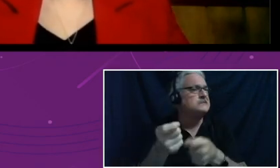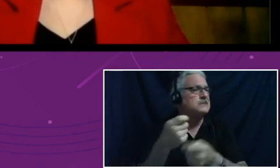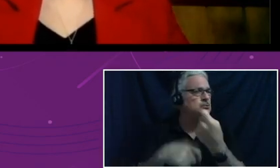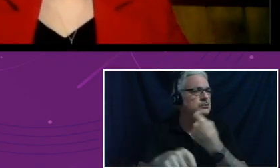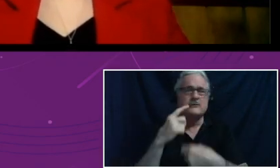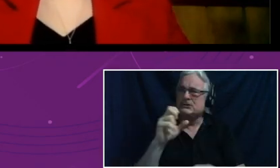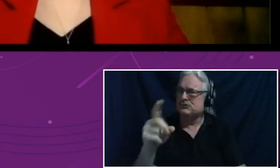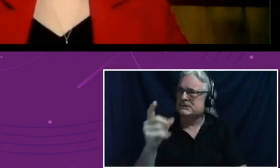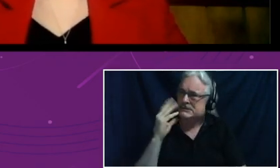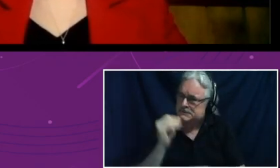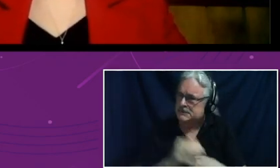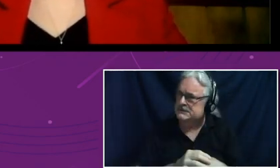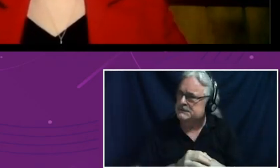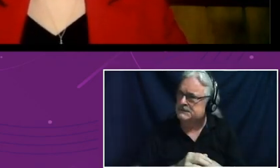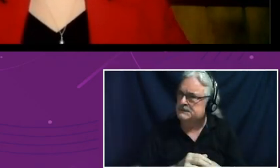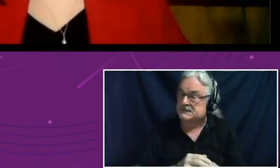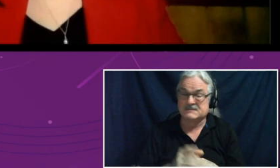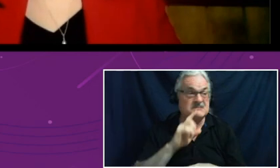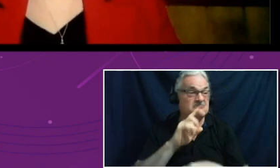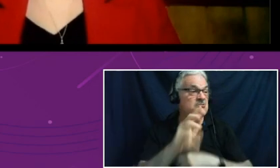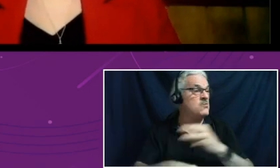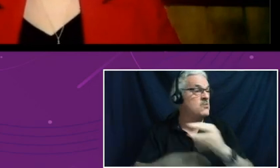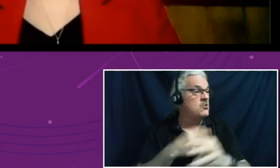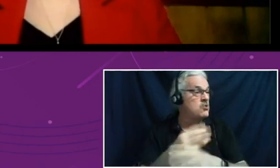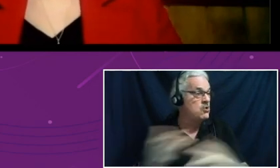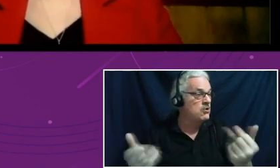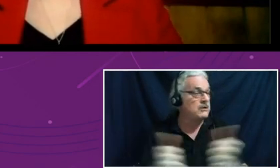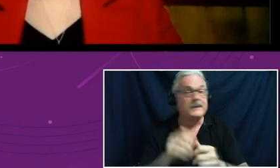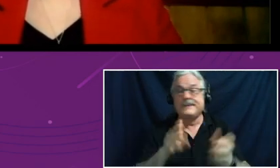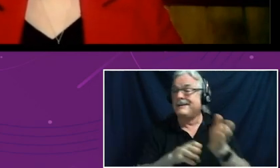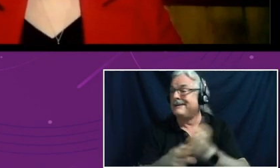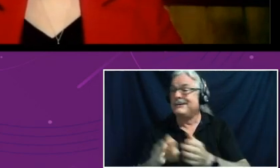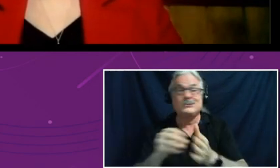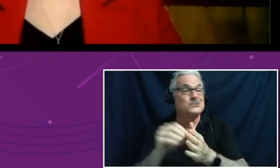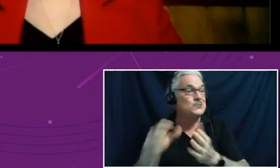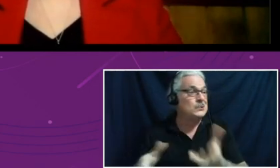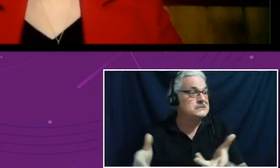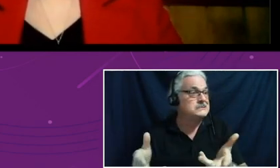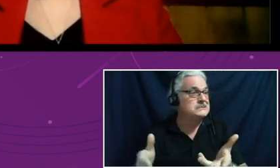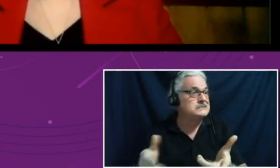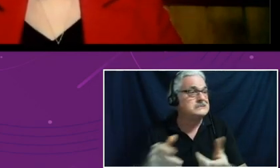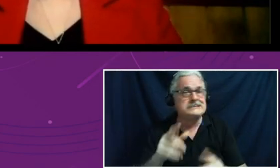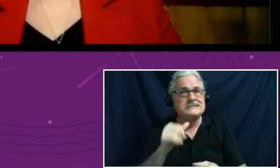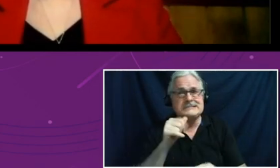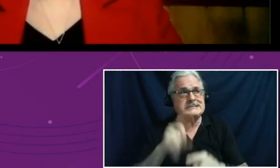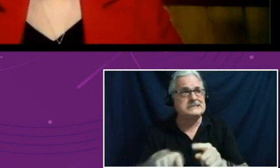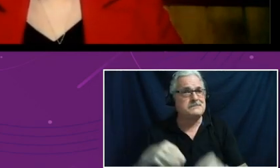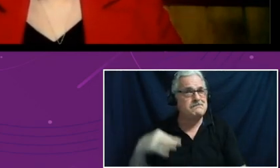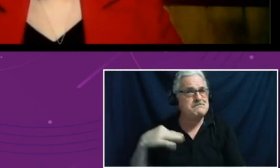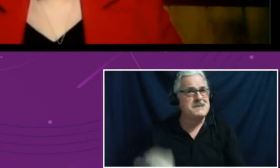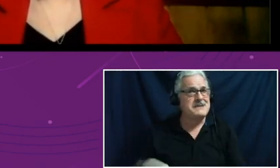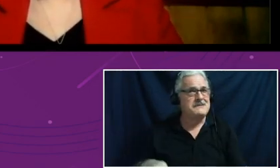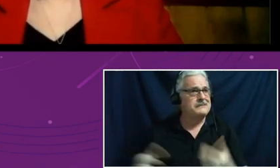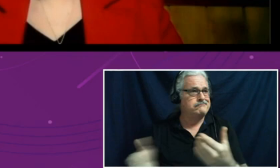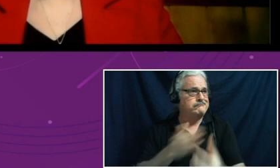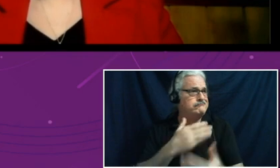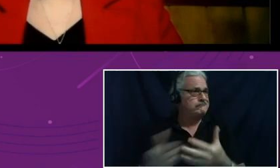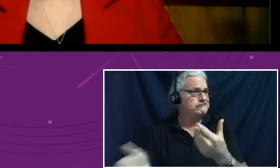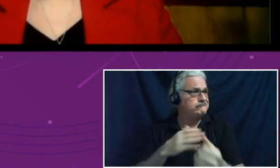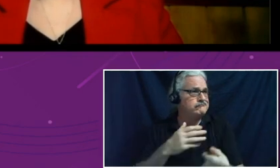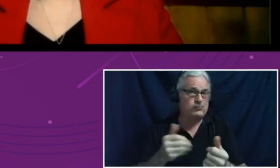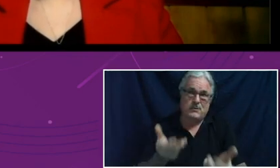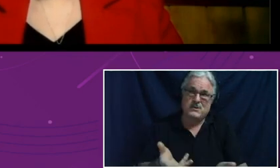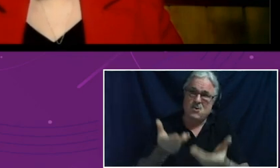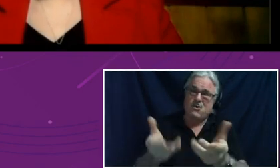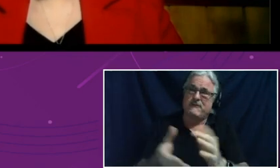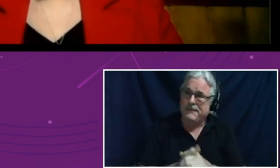car ils n'avaient pas le bon appareil. Par exemple, la connexion à Internet n'était pas vraiment disponible, ni bon marché, ils n'avaient pas un